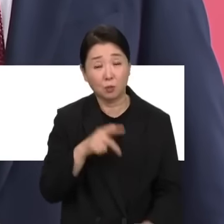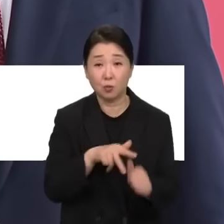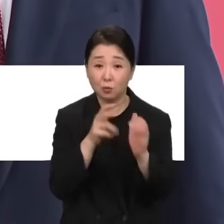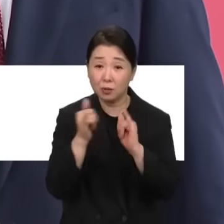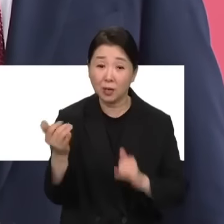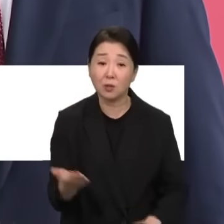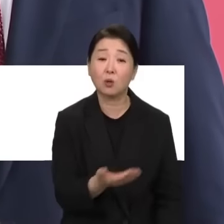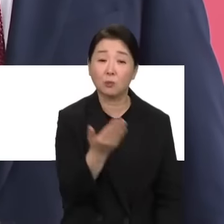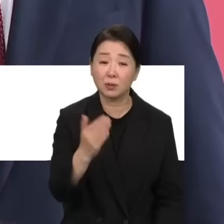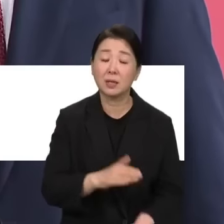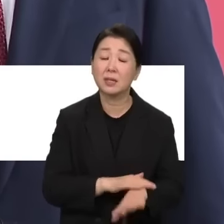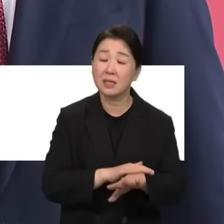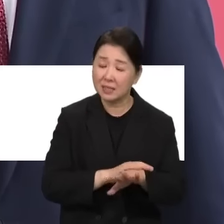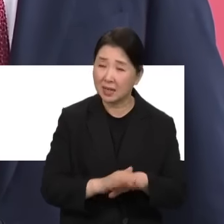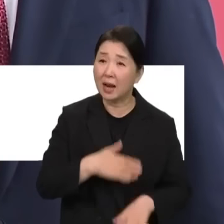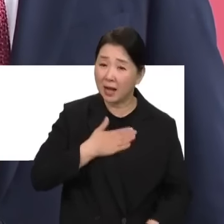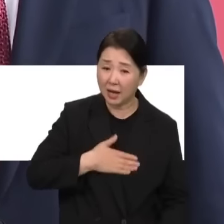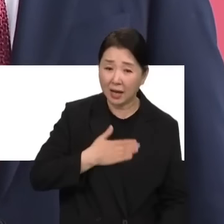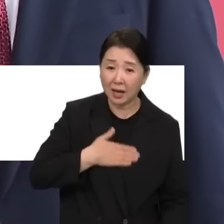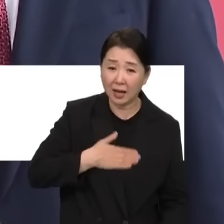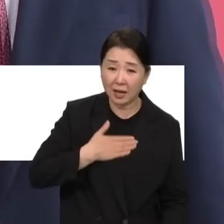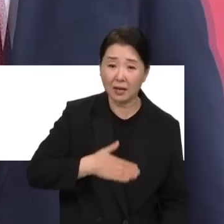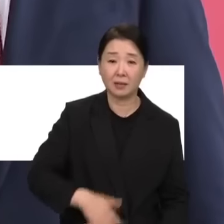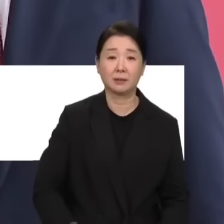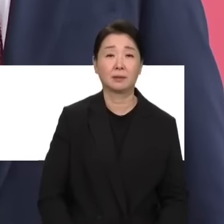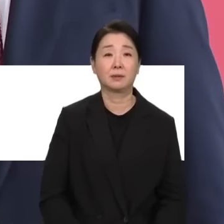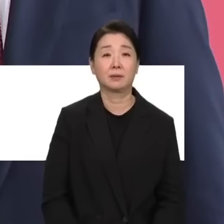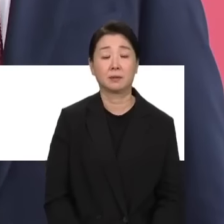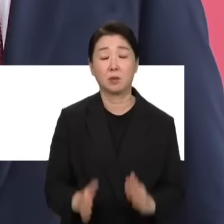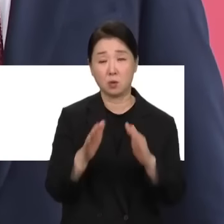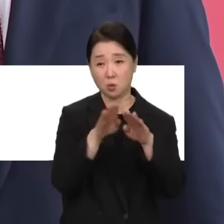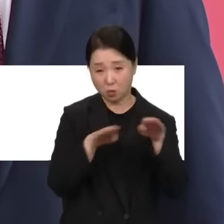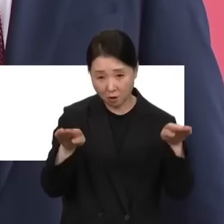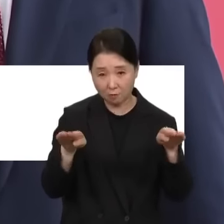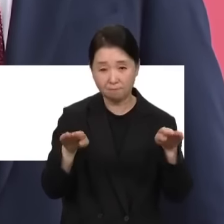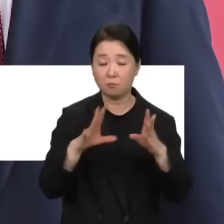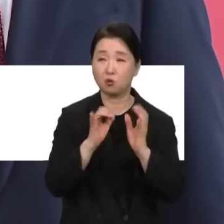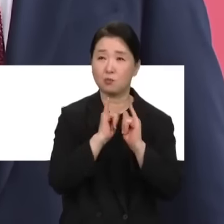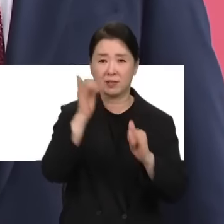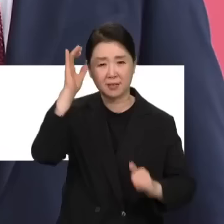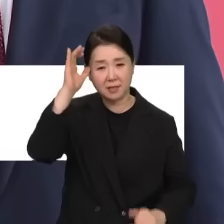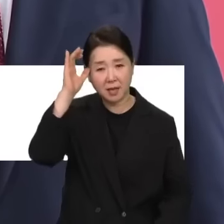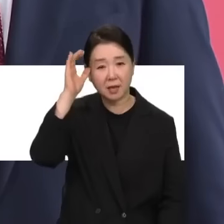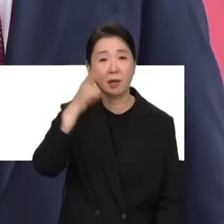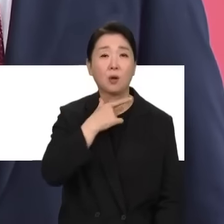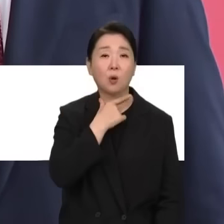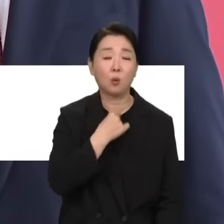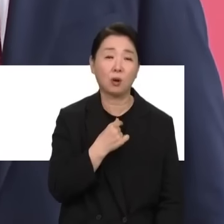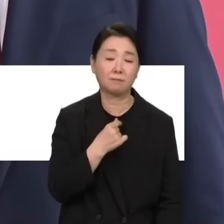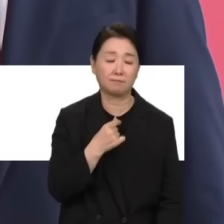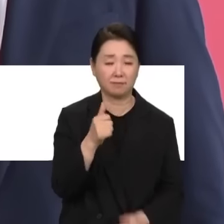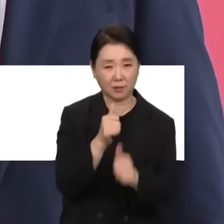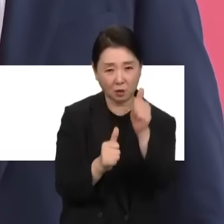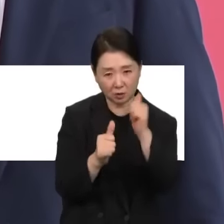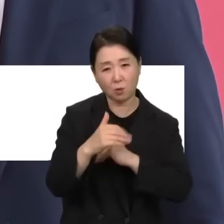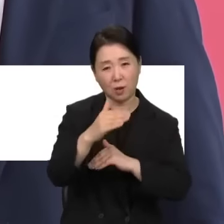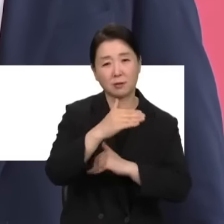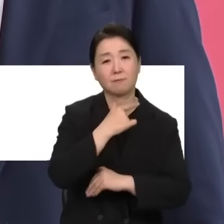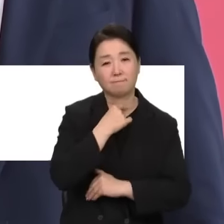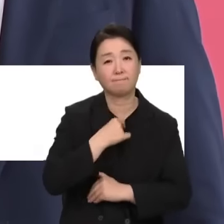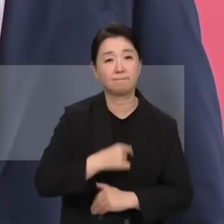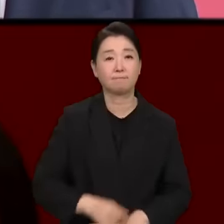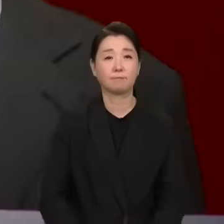후보자들이 잘 아실 것이라 생각합니다. 공정하고 국민들이 기대하는 경선 과정이